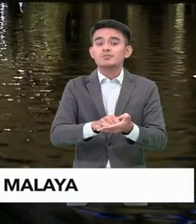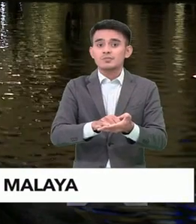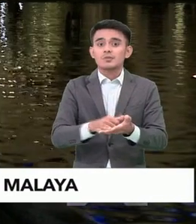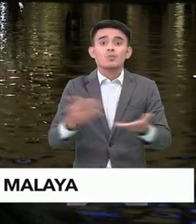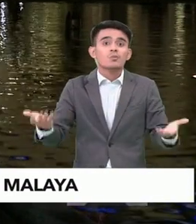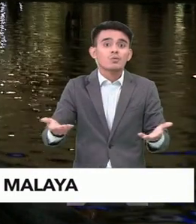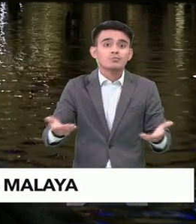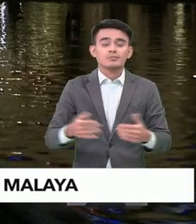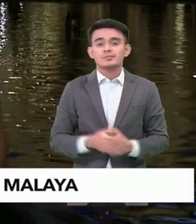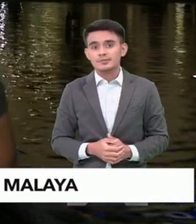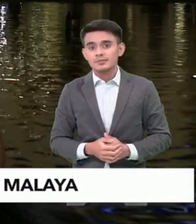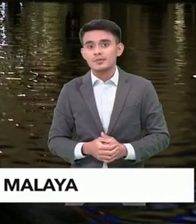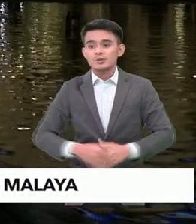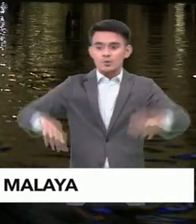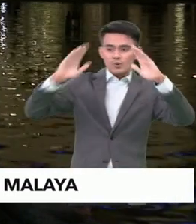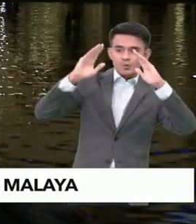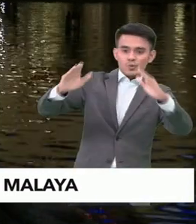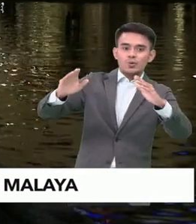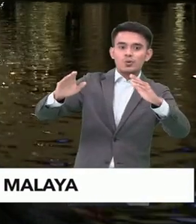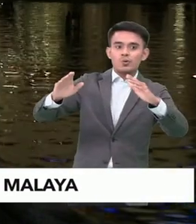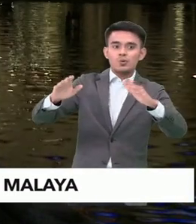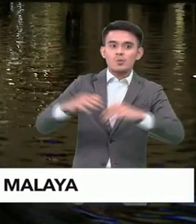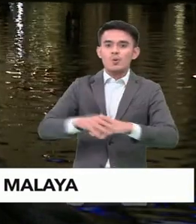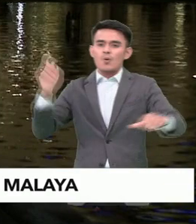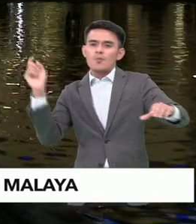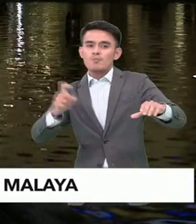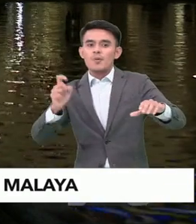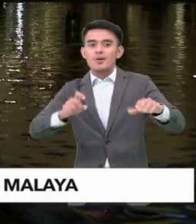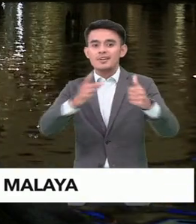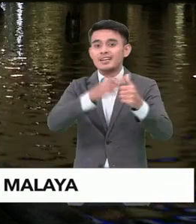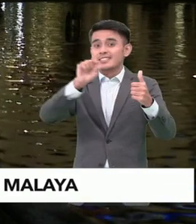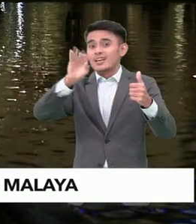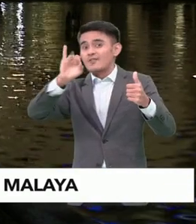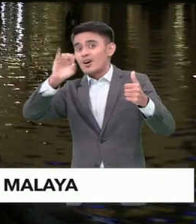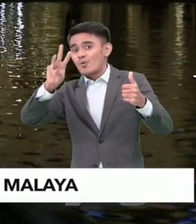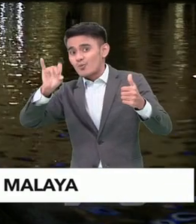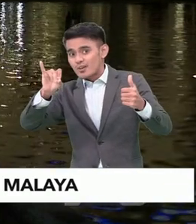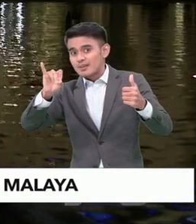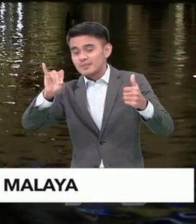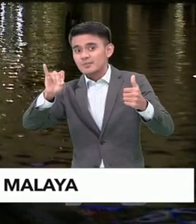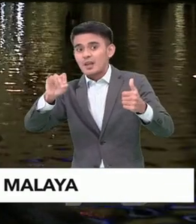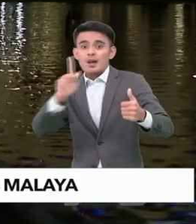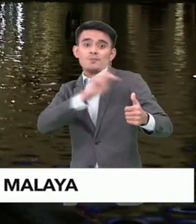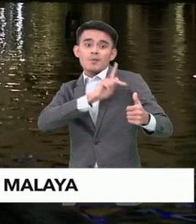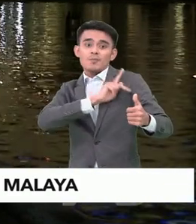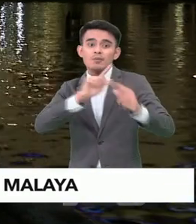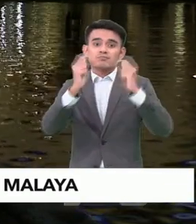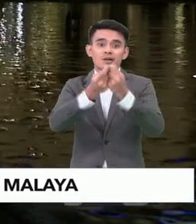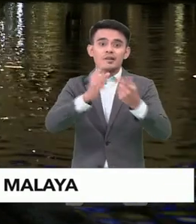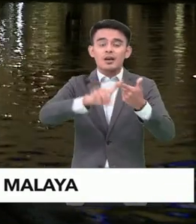lantarannya tumpuan terarah kepada penyerang tonggak utama Safawi Rasyid ee selaku Kapten begitu juga